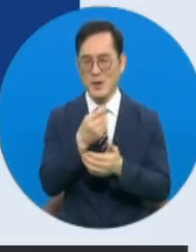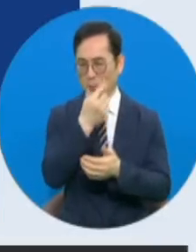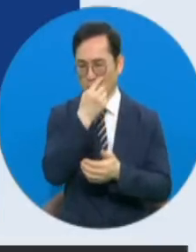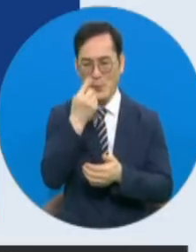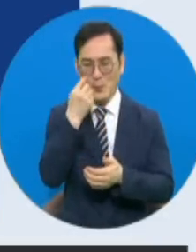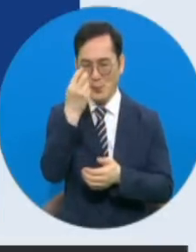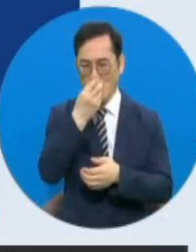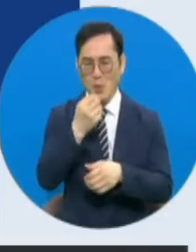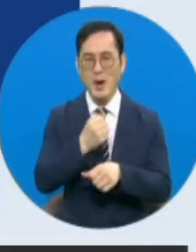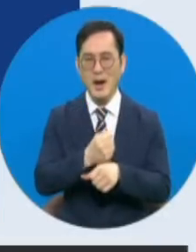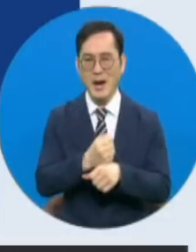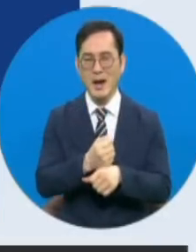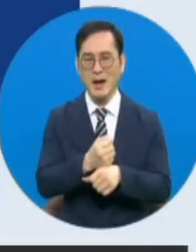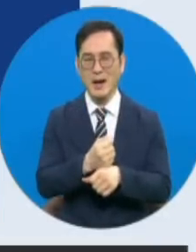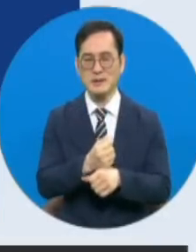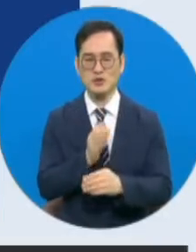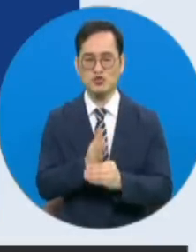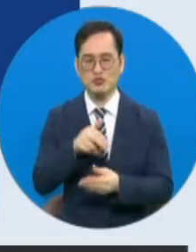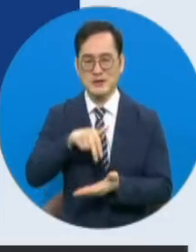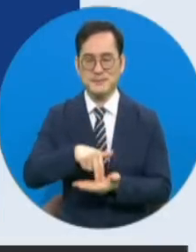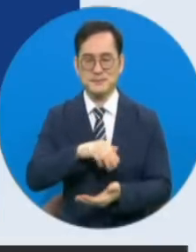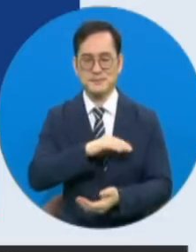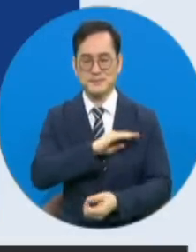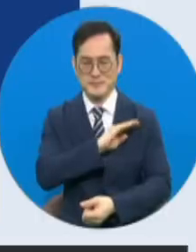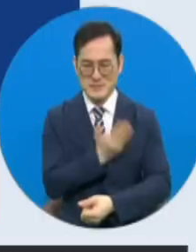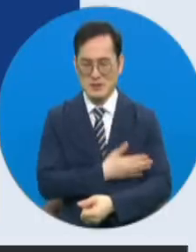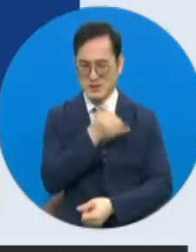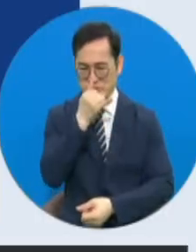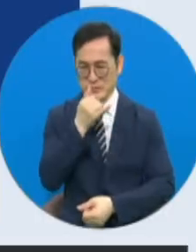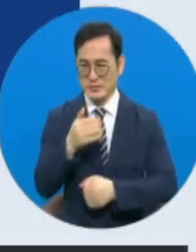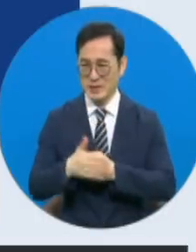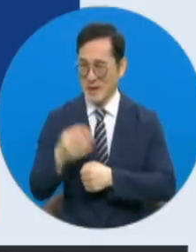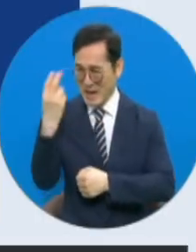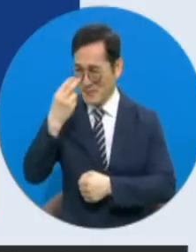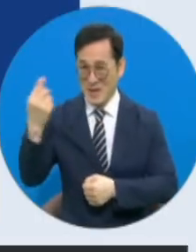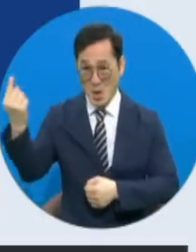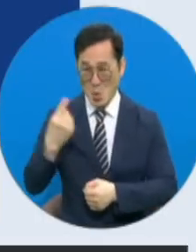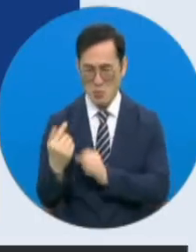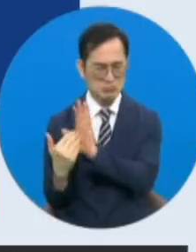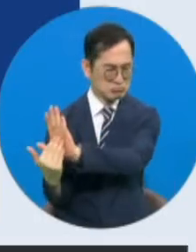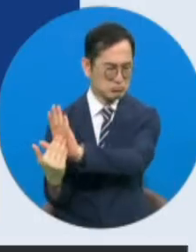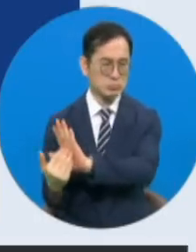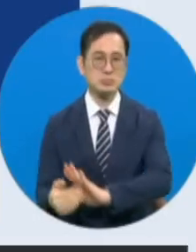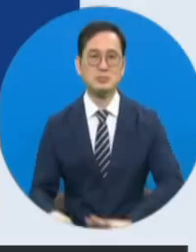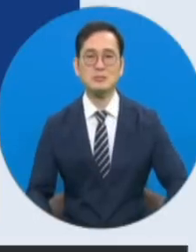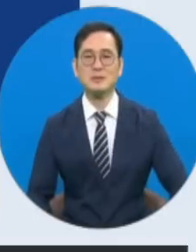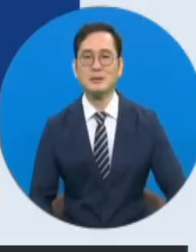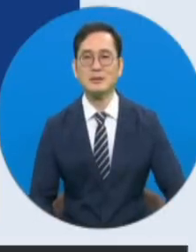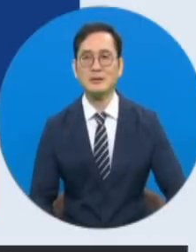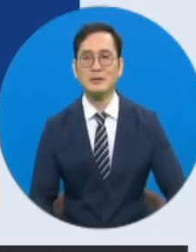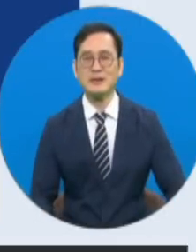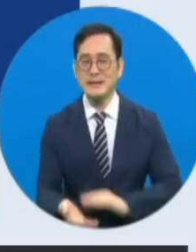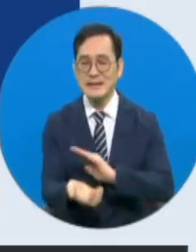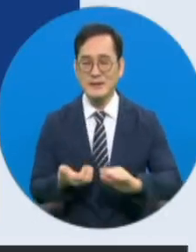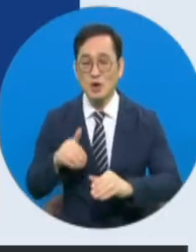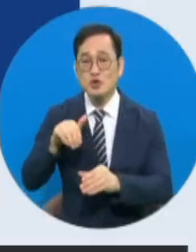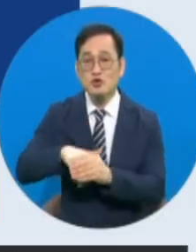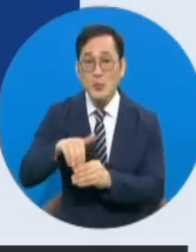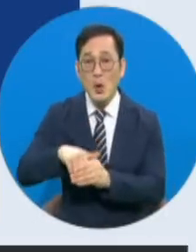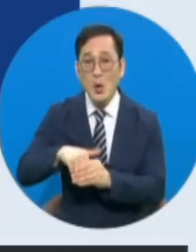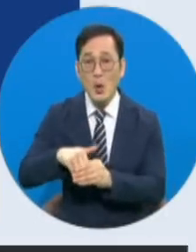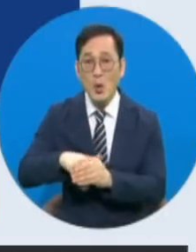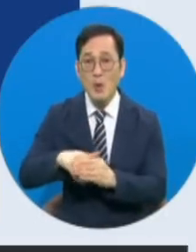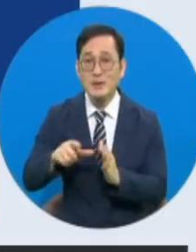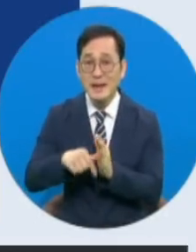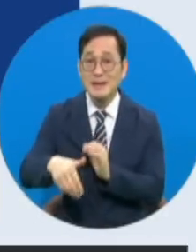저해한다며 감사원에 감사원을 거부한 바 있어서 그때도 논란이 됐었습니다 그때 당시 사전투표 부실 관리